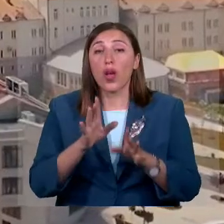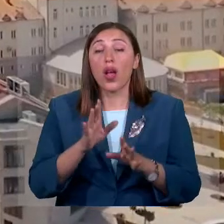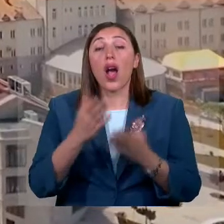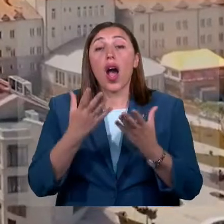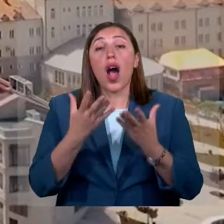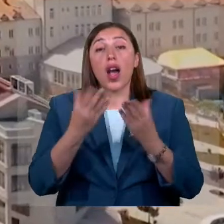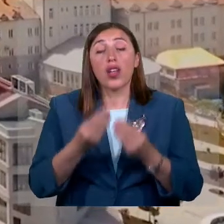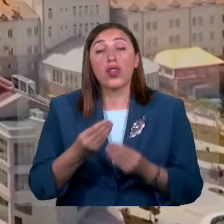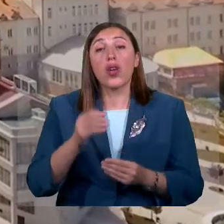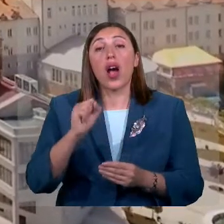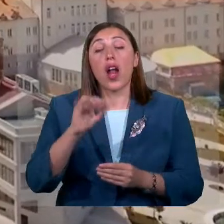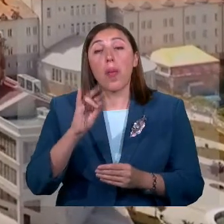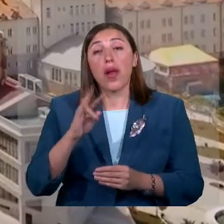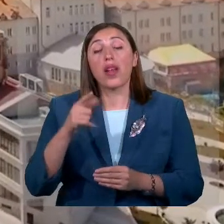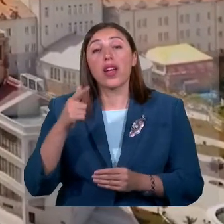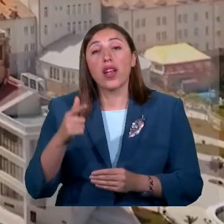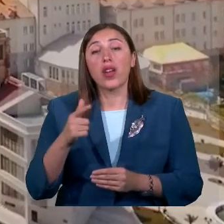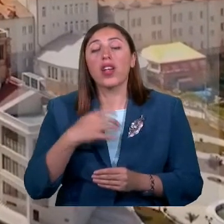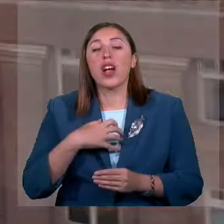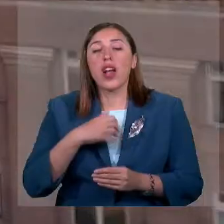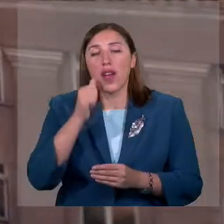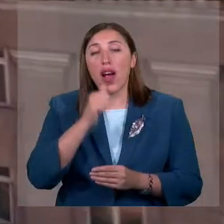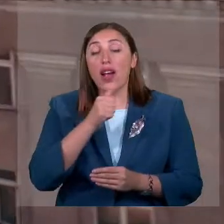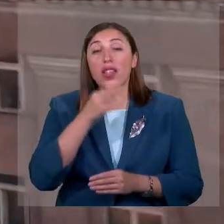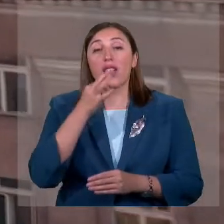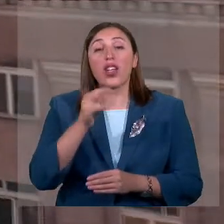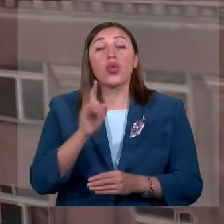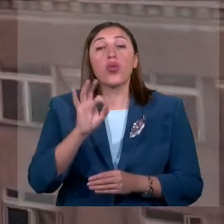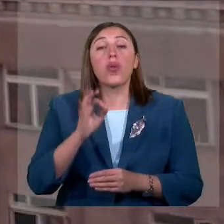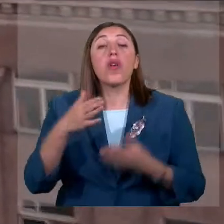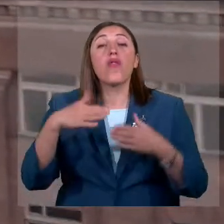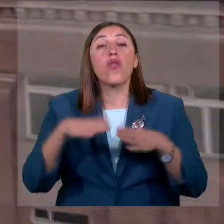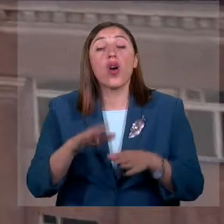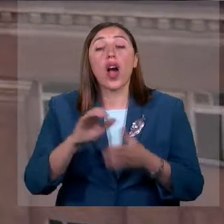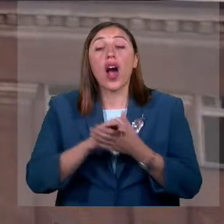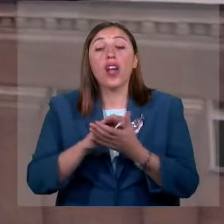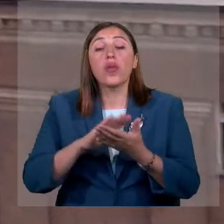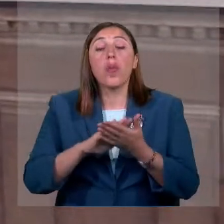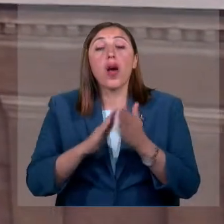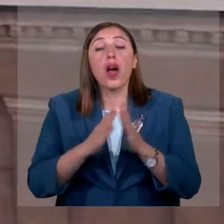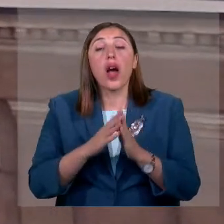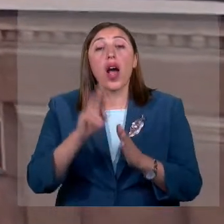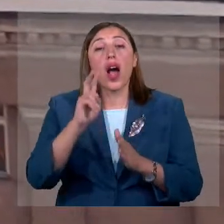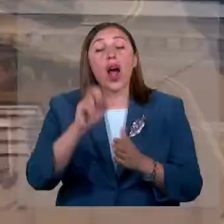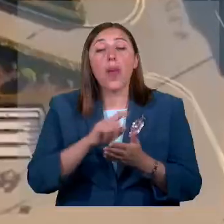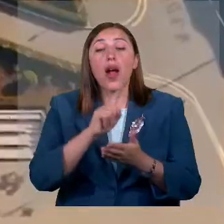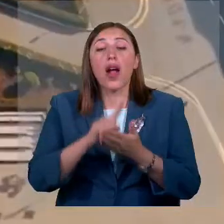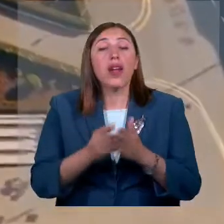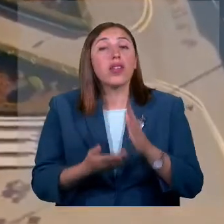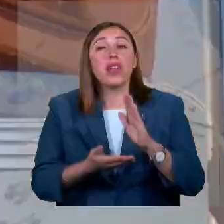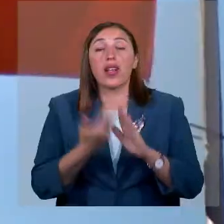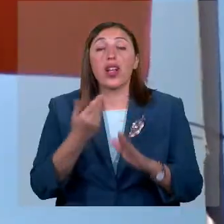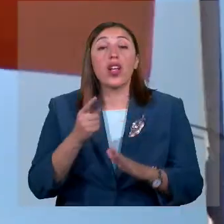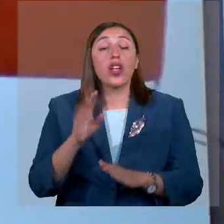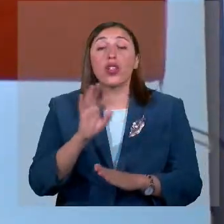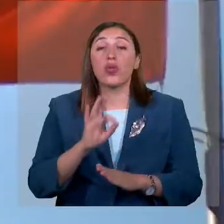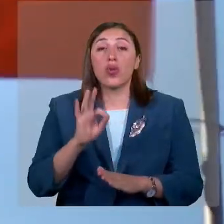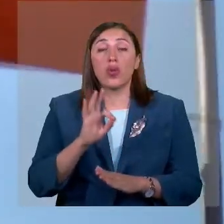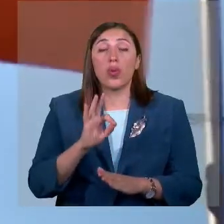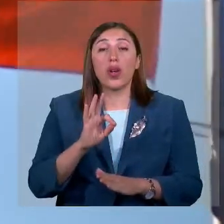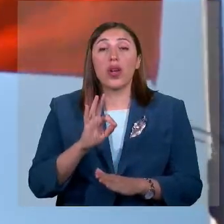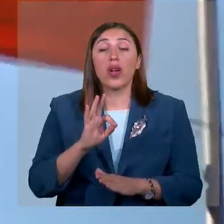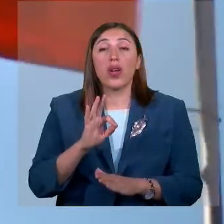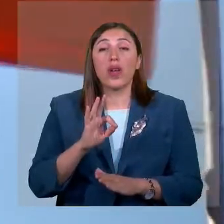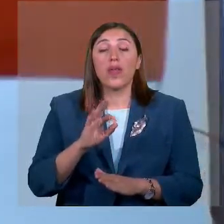Գրիգորյանը փակագծեր բացեց, ասելով, թե ինչու էին որոշել խաղաղության պայմանագրից դուրս թողնել Ղարաբաղի հարցը։ Ինչու է հայկական կողմը եկել